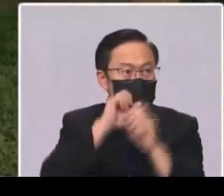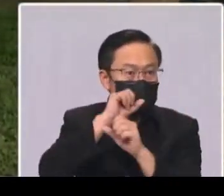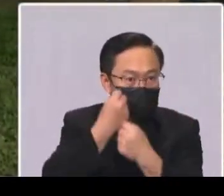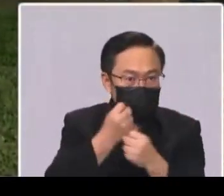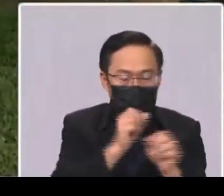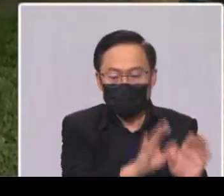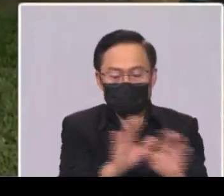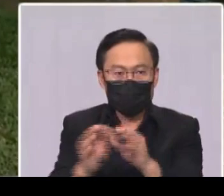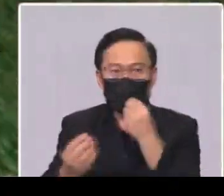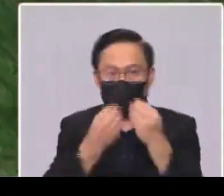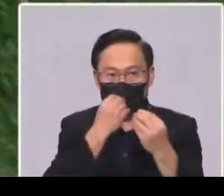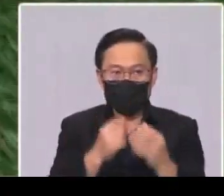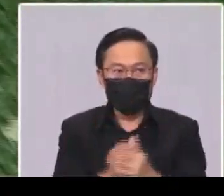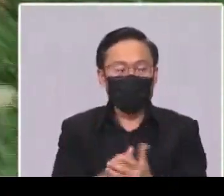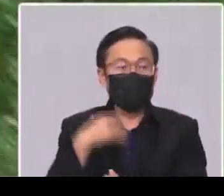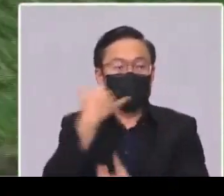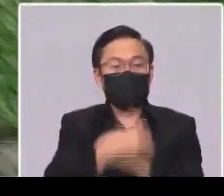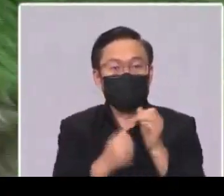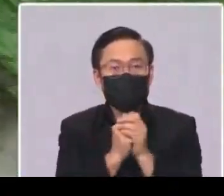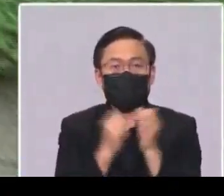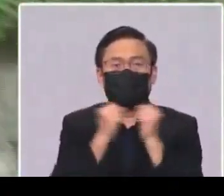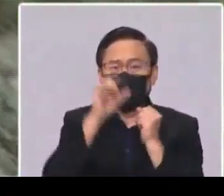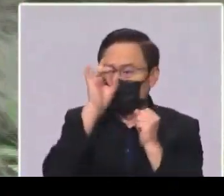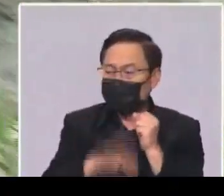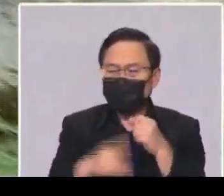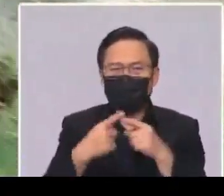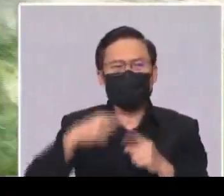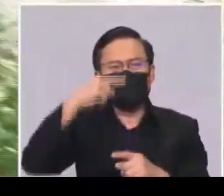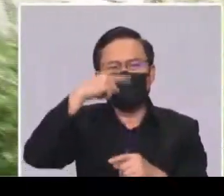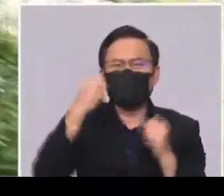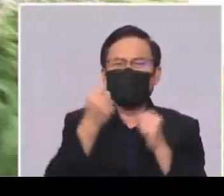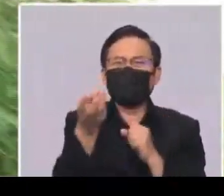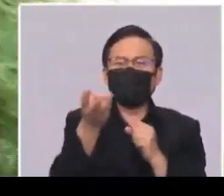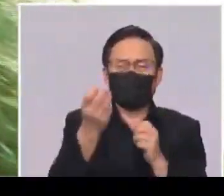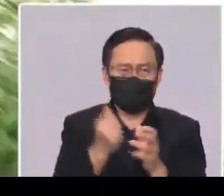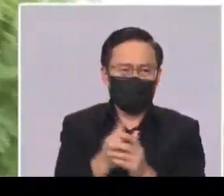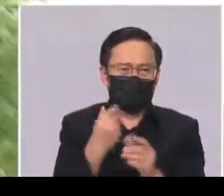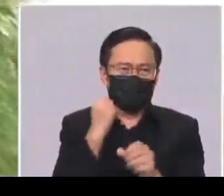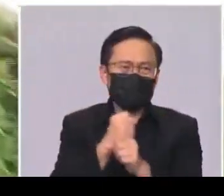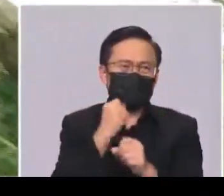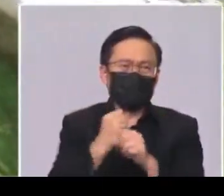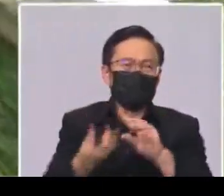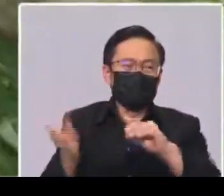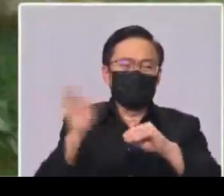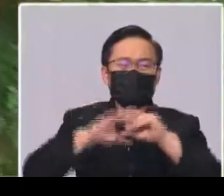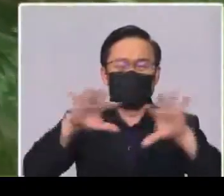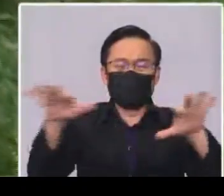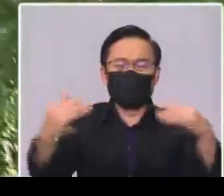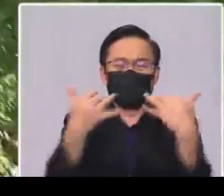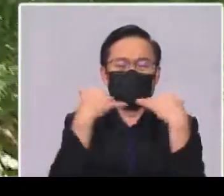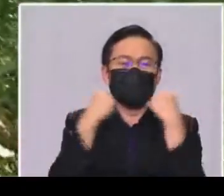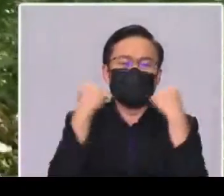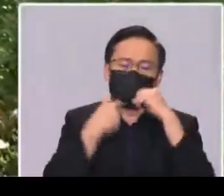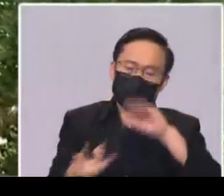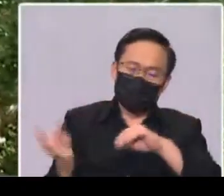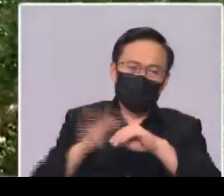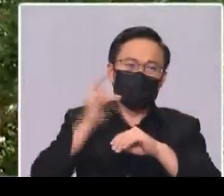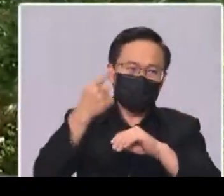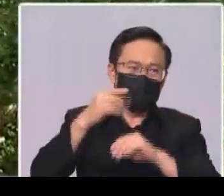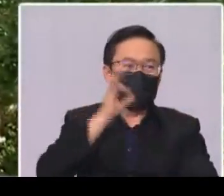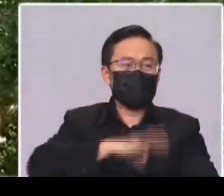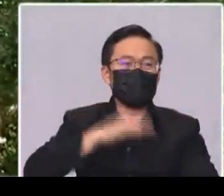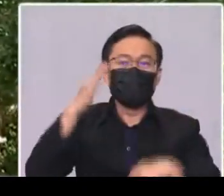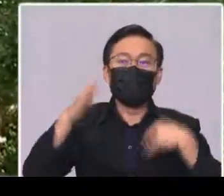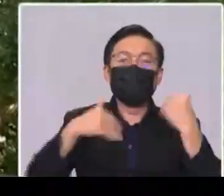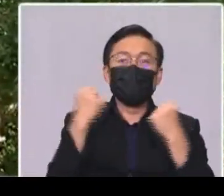มึงจริงๆเขาหนาวมากน่ะแต่ของเรามันไม่ได้หนาวขนาดนั้นก็ต้องบิลบรรยากาศกันหน่อยนะให้มันด่ามันรู้สึกว่าเธอฉันจะ